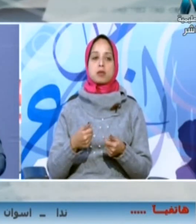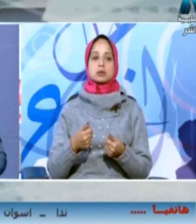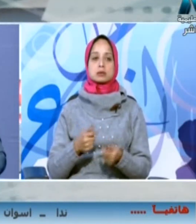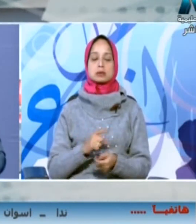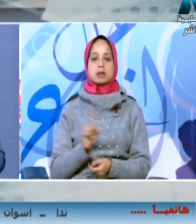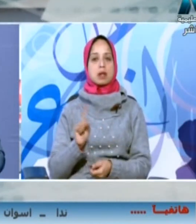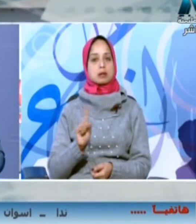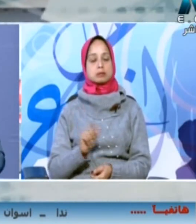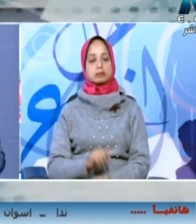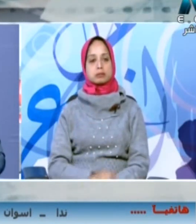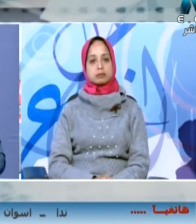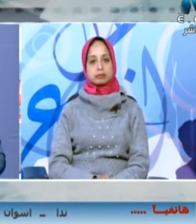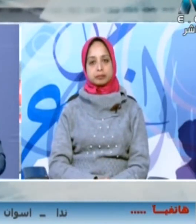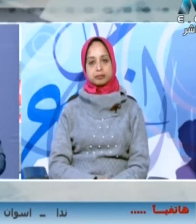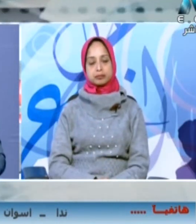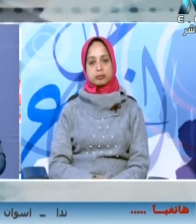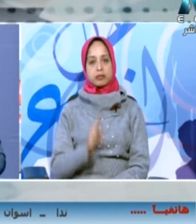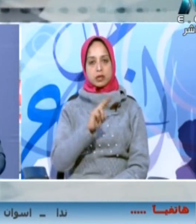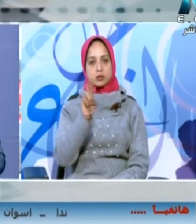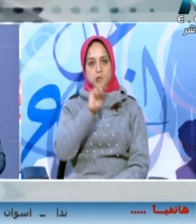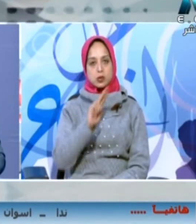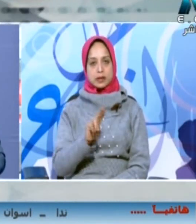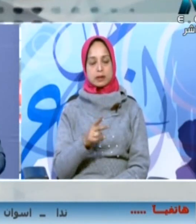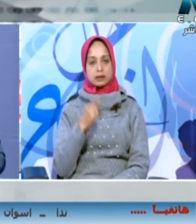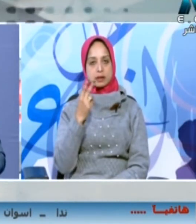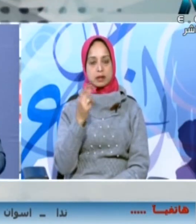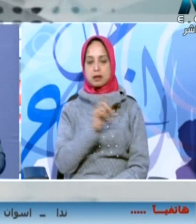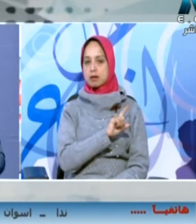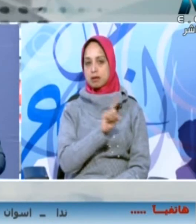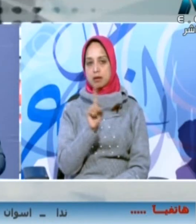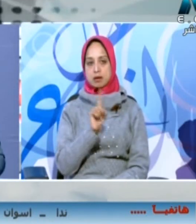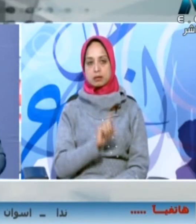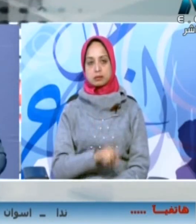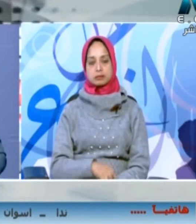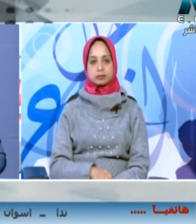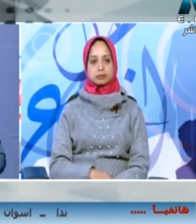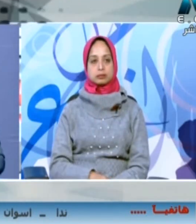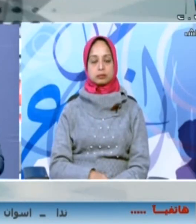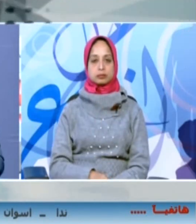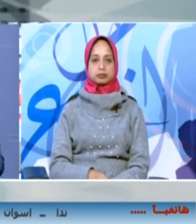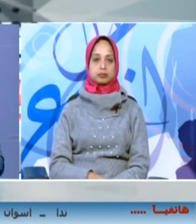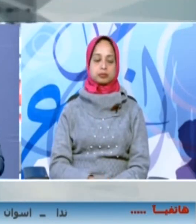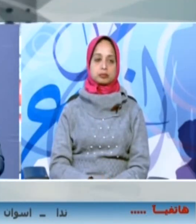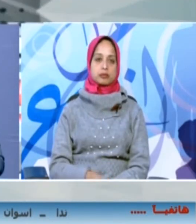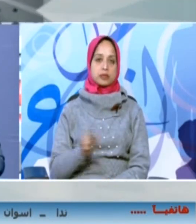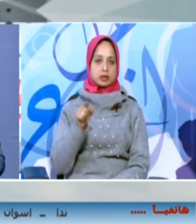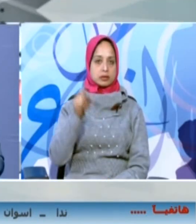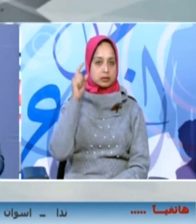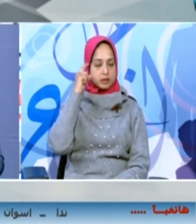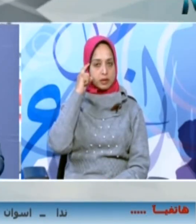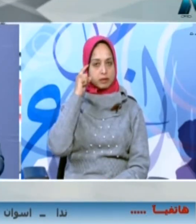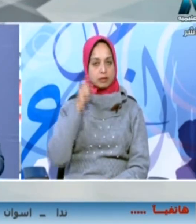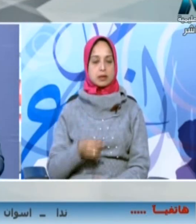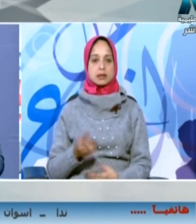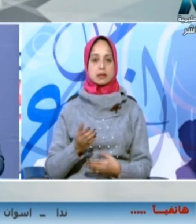انا هجاوب لك بقى. انت عندك اي اسئله ثانيه قبل ما تقفلي؟ لا يا مستر. طب انا هجاوب لك الاسئله. انت عارفه ظروف محمد فريد ولا اجاوبها لك؟